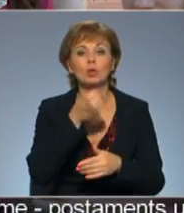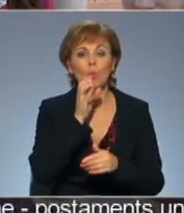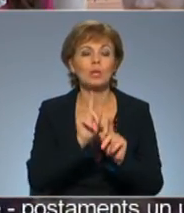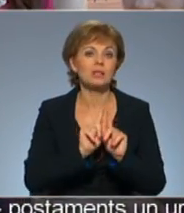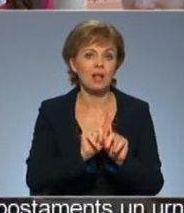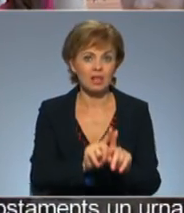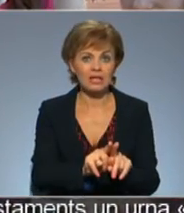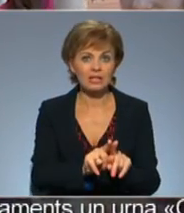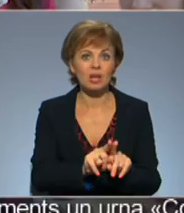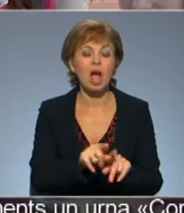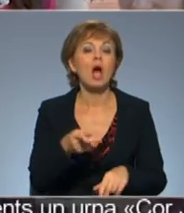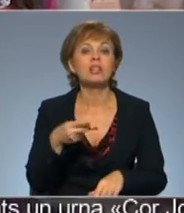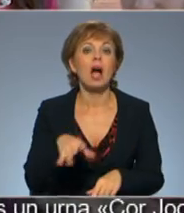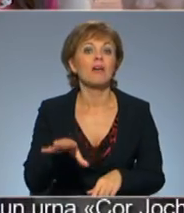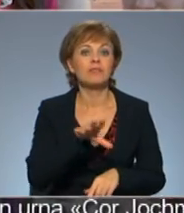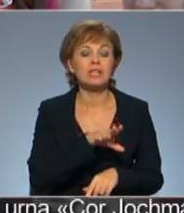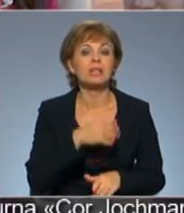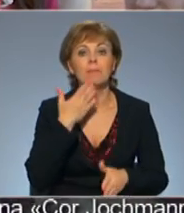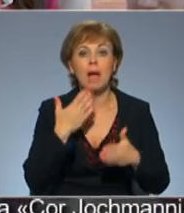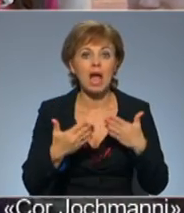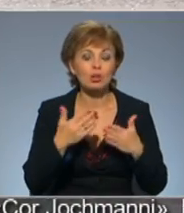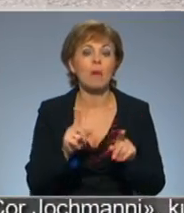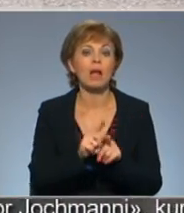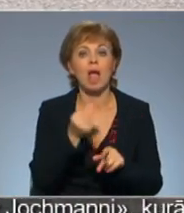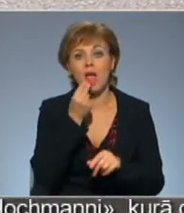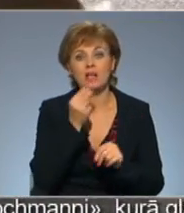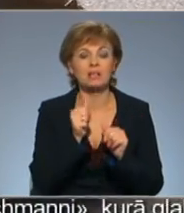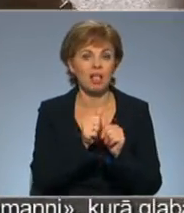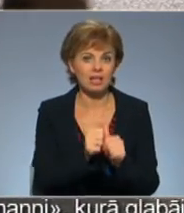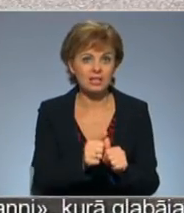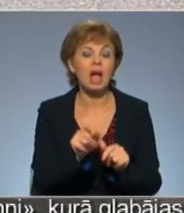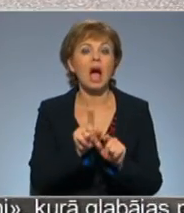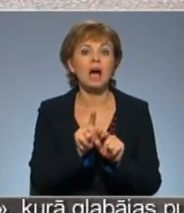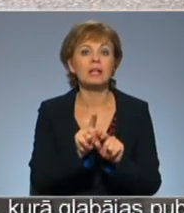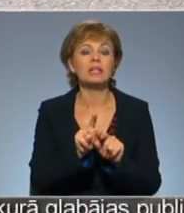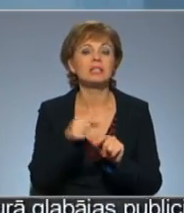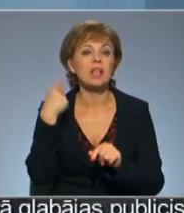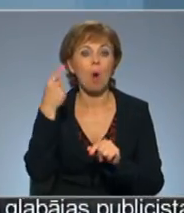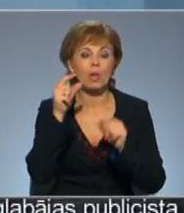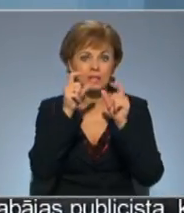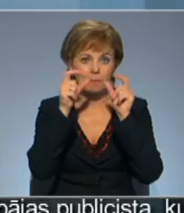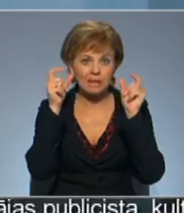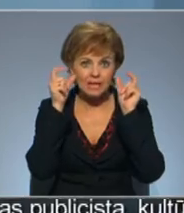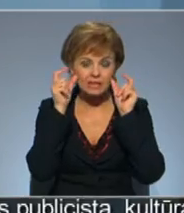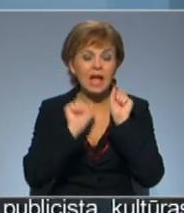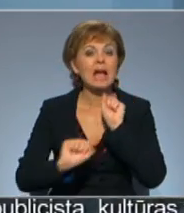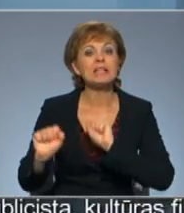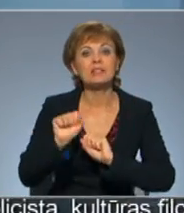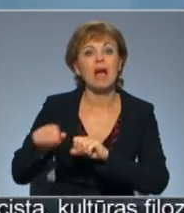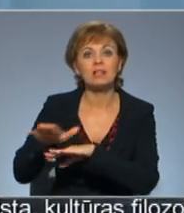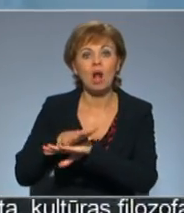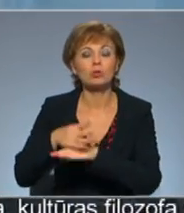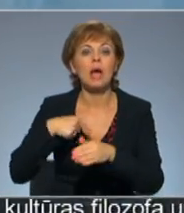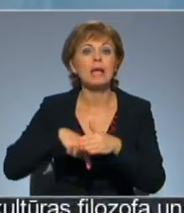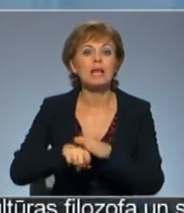līdzi. Nu, ja ir visu dienu mēģinām, tad arī kaut kas ēdams. Un saules brilles. Lai izvairītos no drūzmēšanās, ieeja